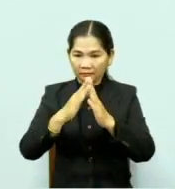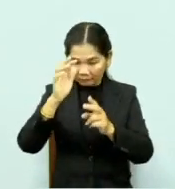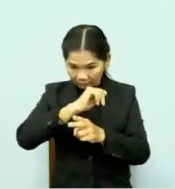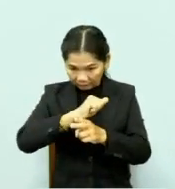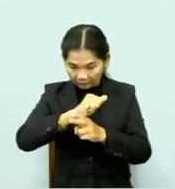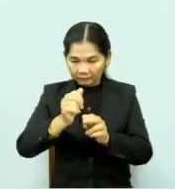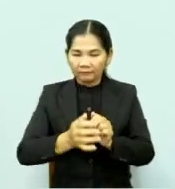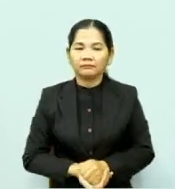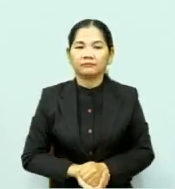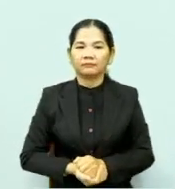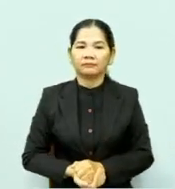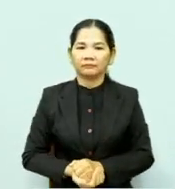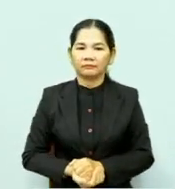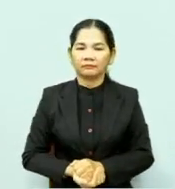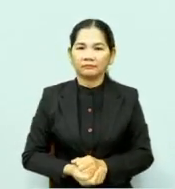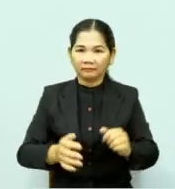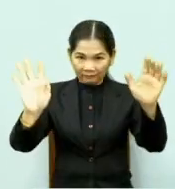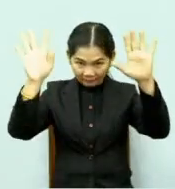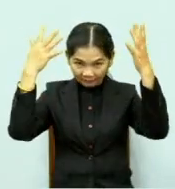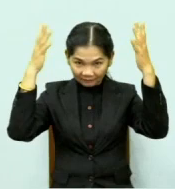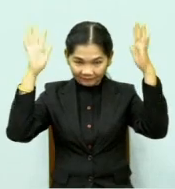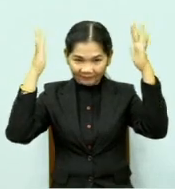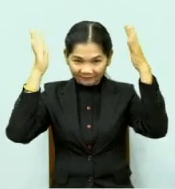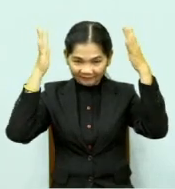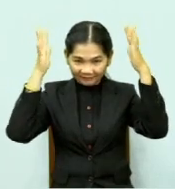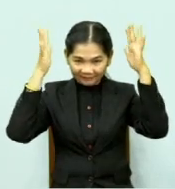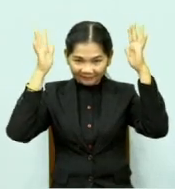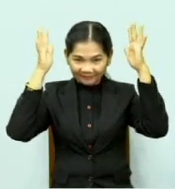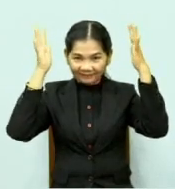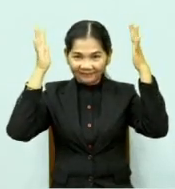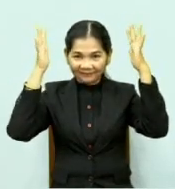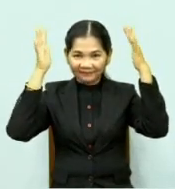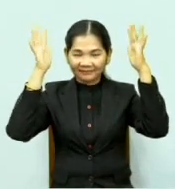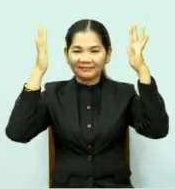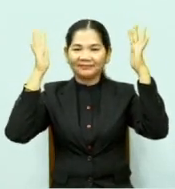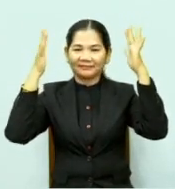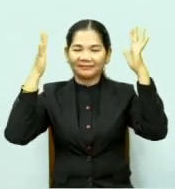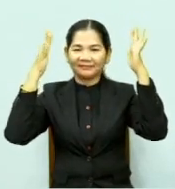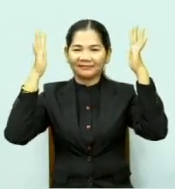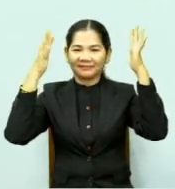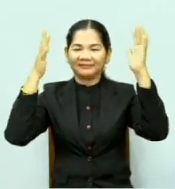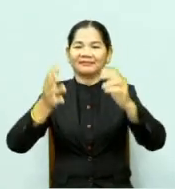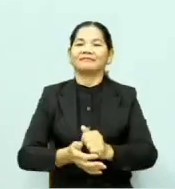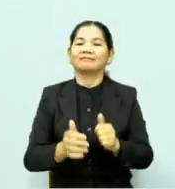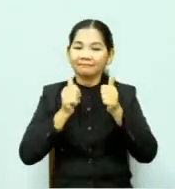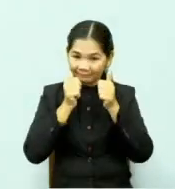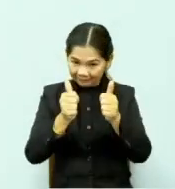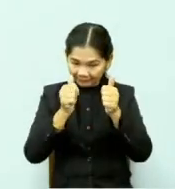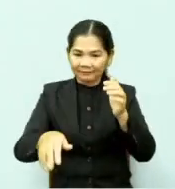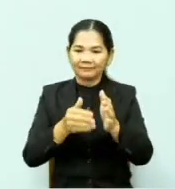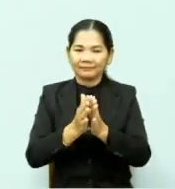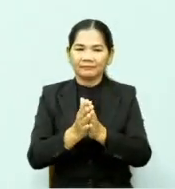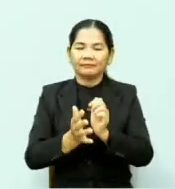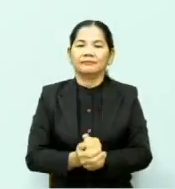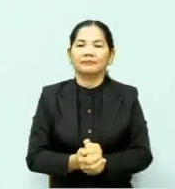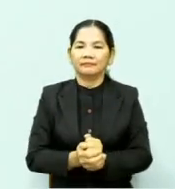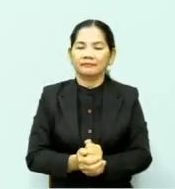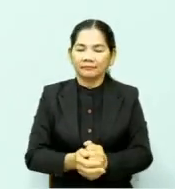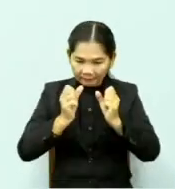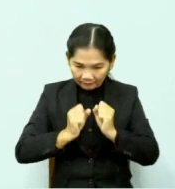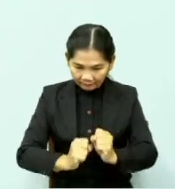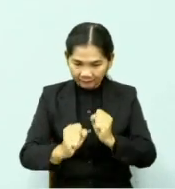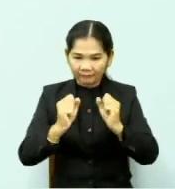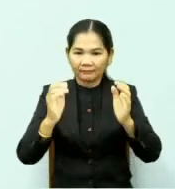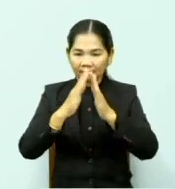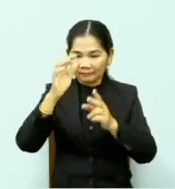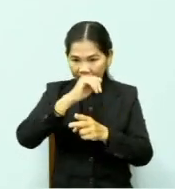tè chàng chấm chấm tiết đây ọp ô xa tơ tặng ác này chà ọc con nó cốn chà xâm rập ca khách khóm